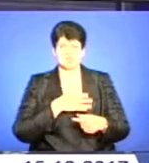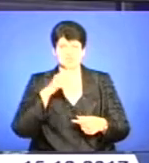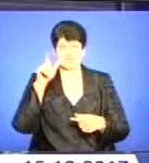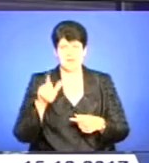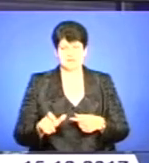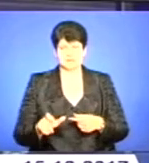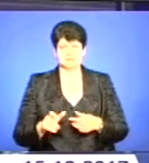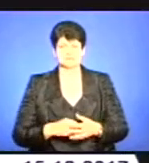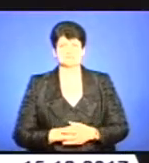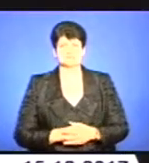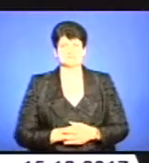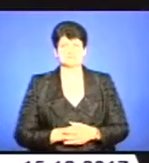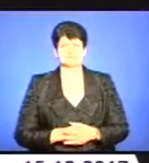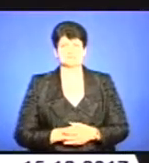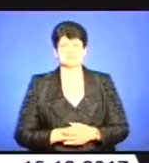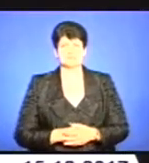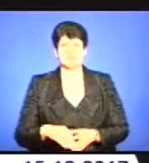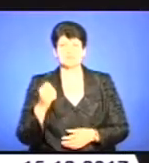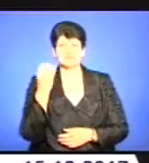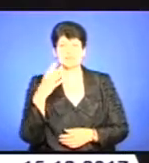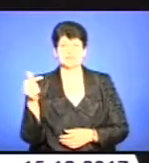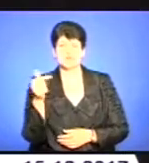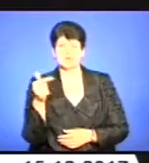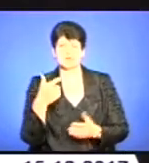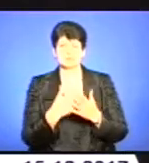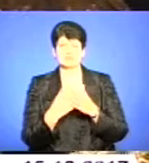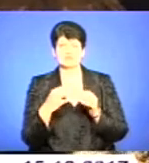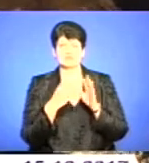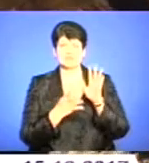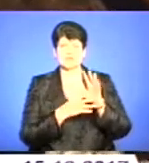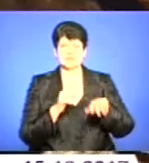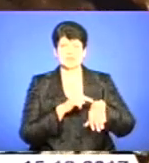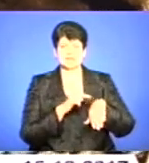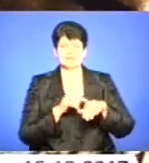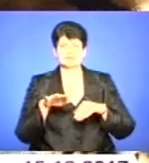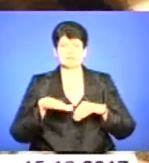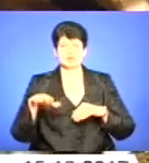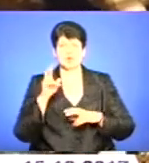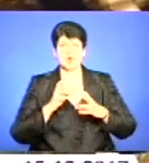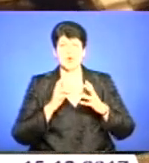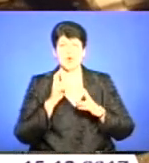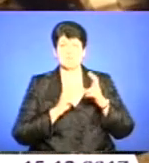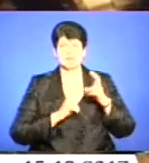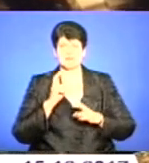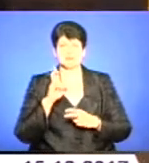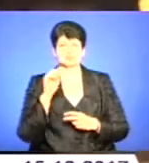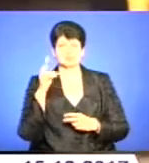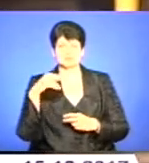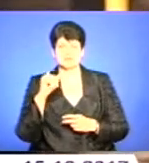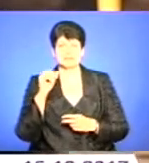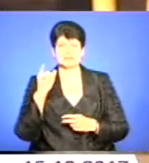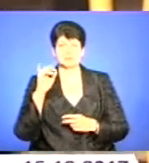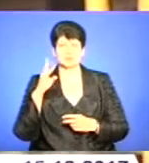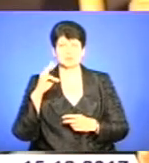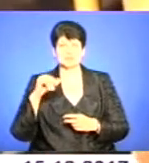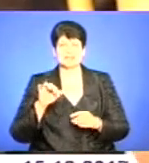розповість Анастасія Чечко. 14 грудня близько 19 години на території комбінату «Будіндустрія» стався вибух